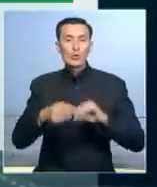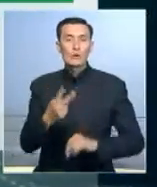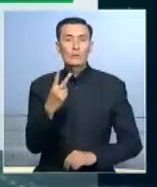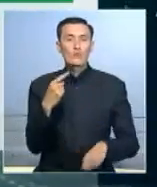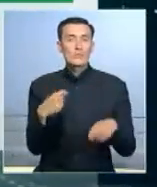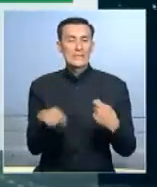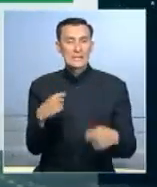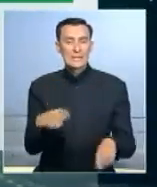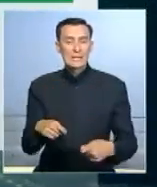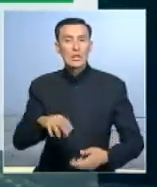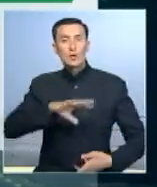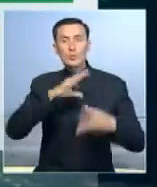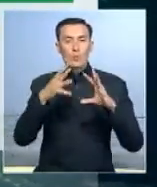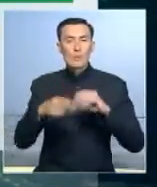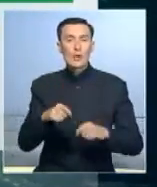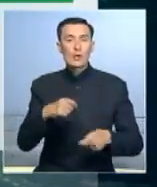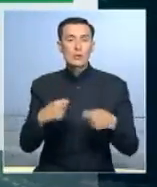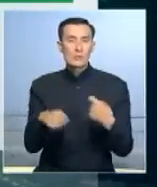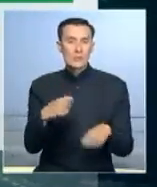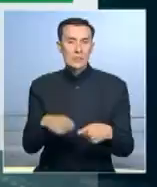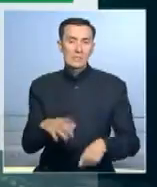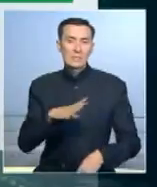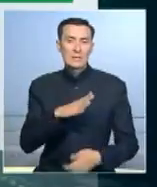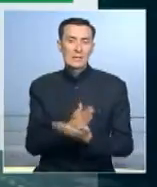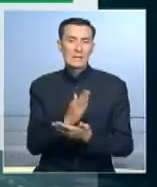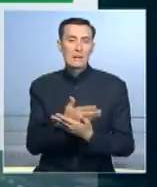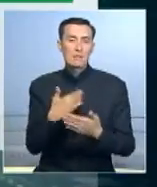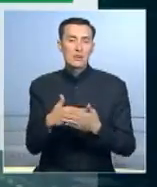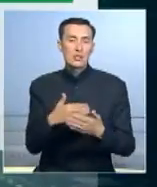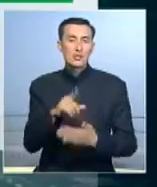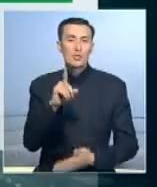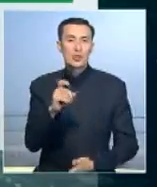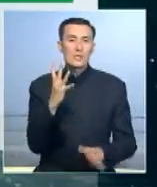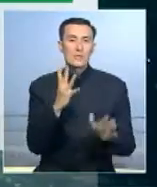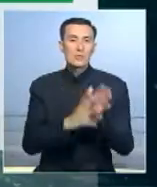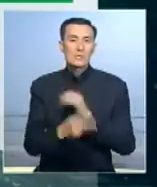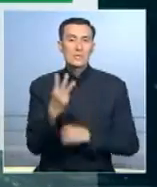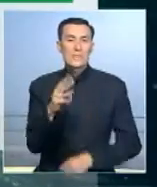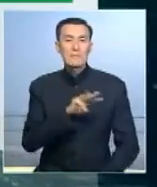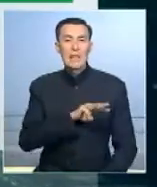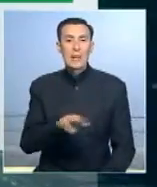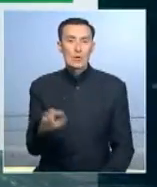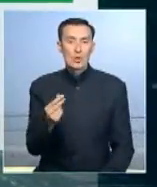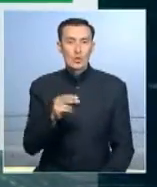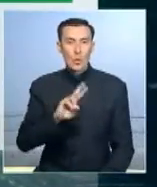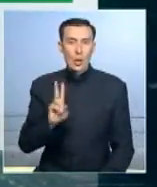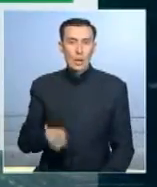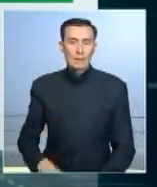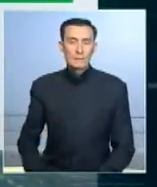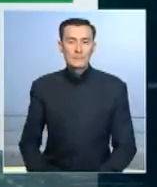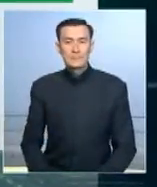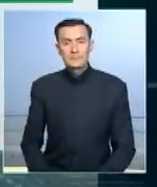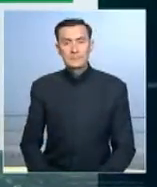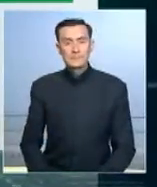двух сессий суммарный объем сделок составил почти в сто девяносто три миллиона долларов